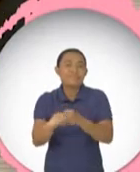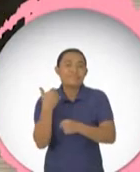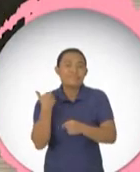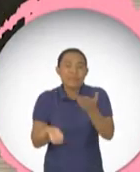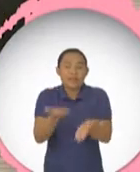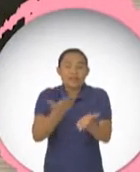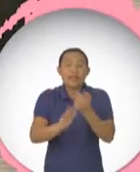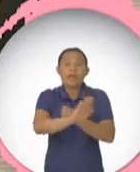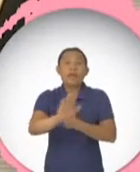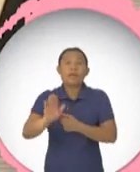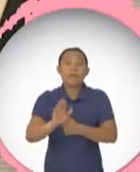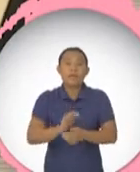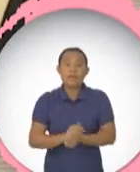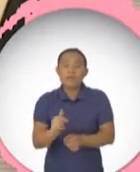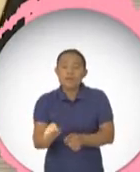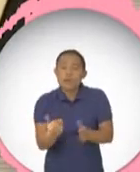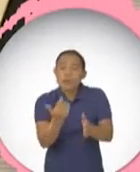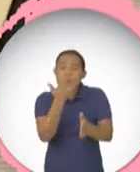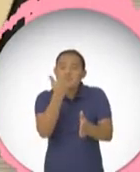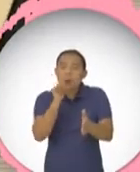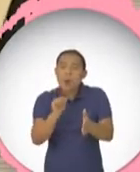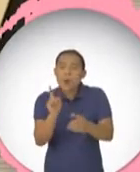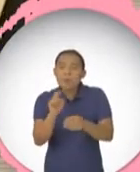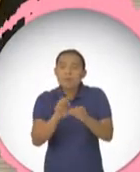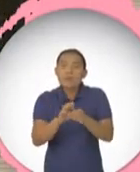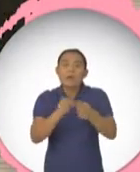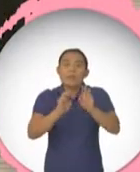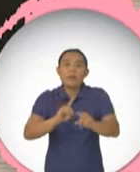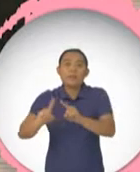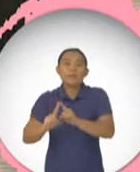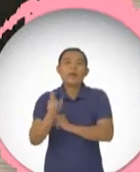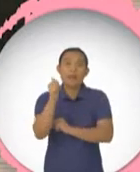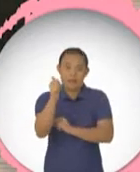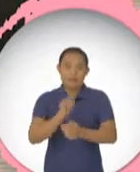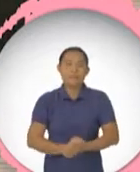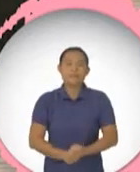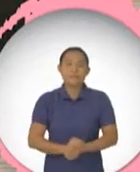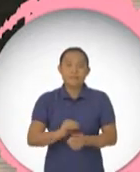องการให้มีลักษณะเป็นกลิ่นอบเชยก็สามารถที่จะเอาผงอบเชยอะค่ะ